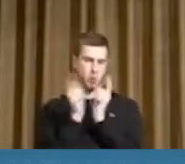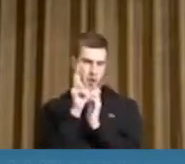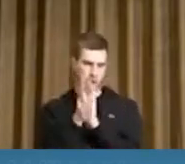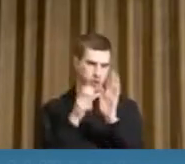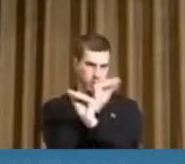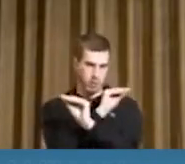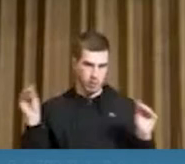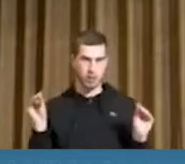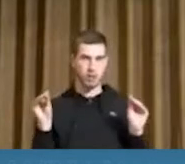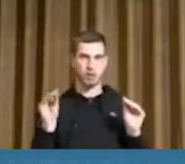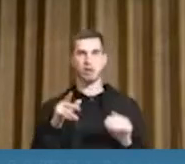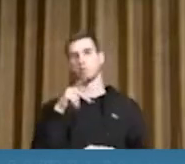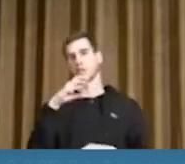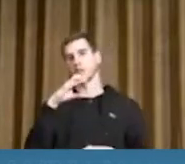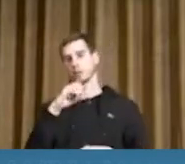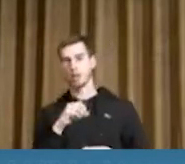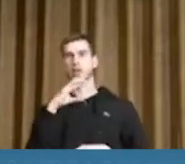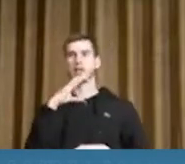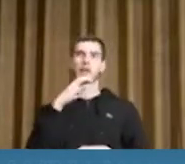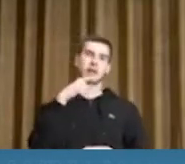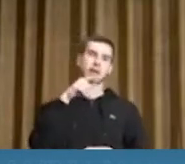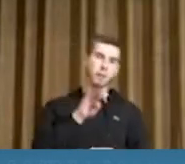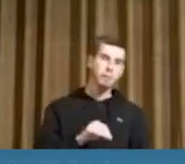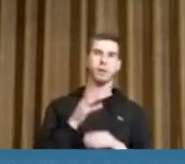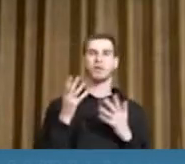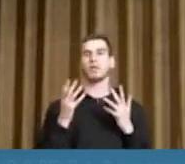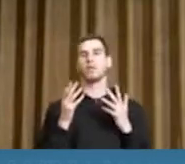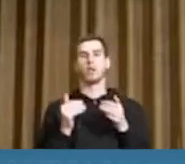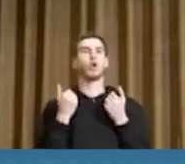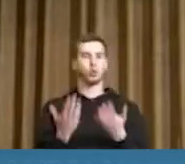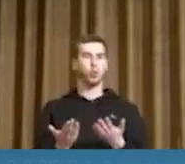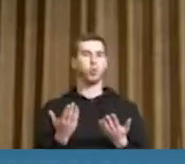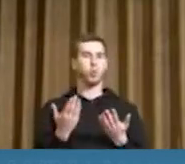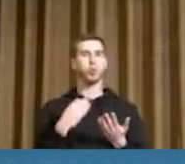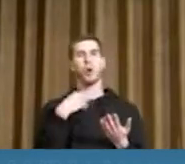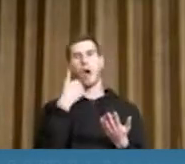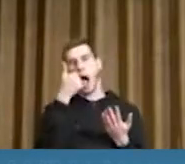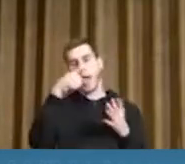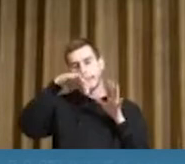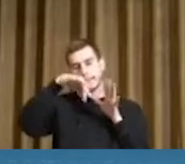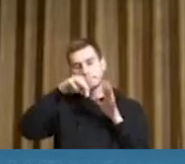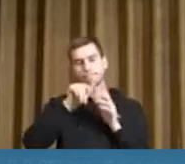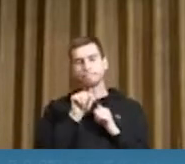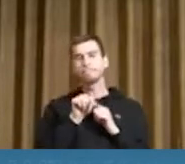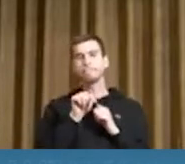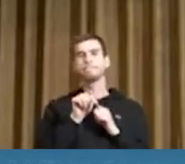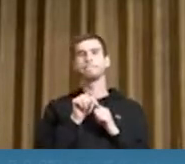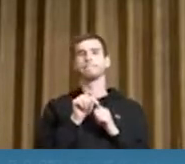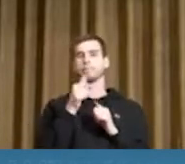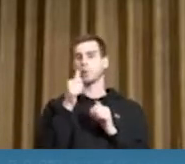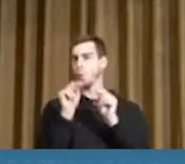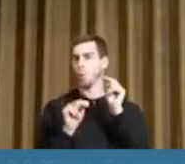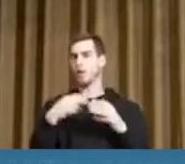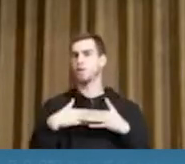kein Unterschied CRP, BSG. Das Einzige, wo wir einen wirklich im Ansatz einen Unterschied gesehen haben, war bei